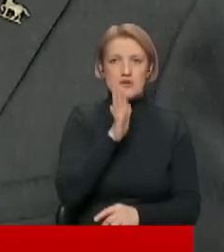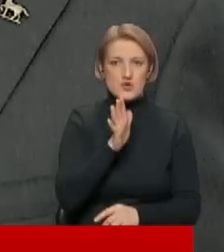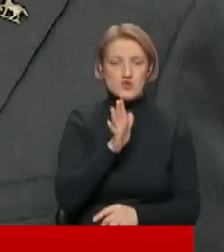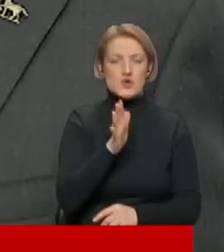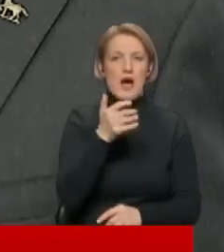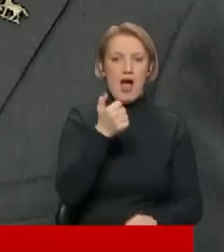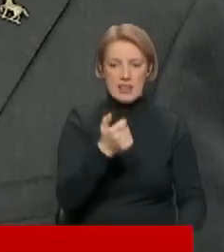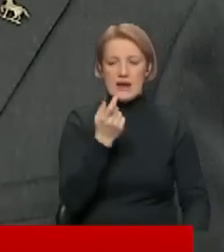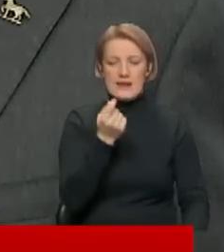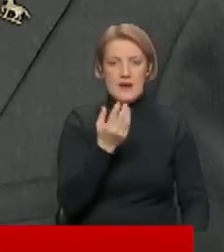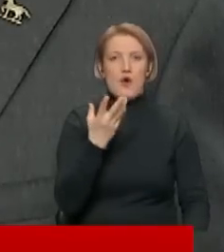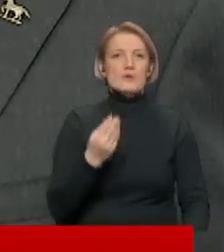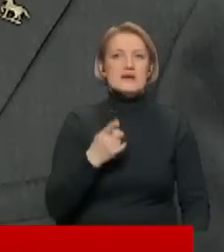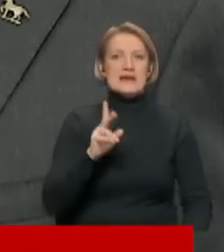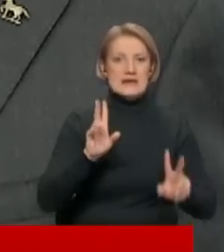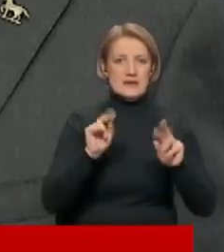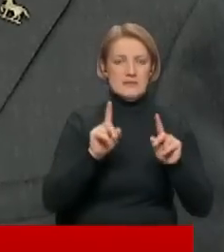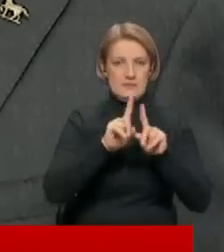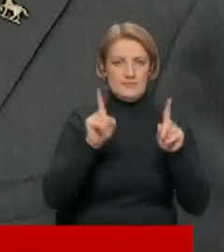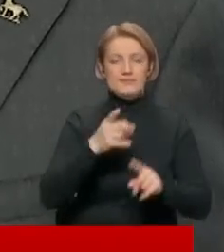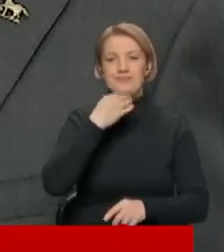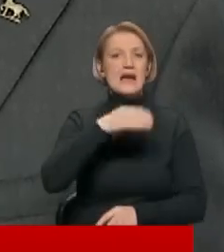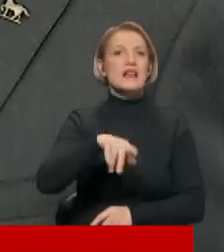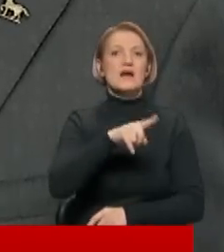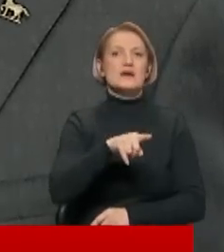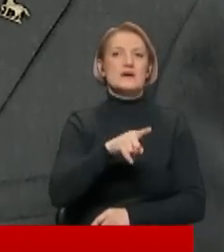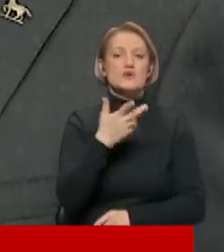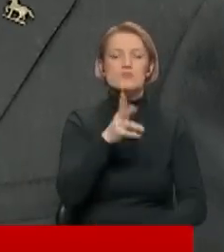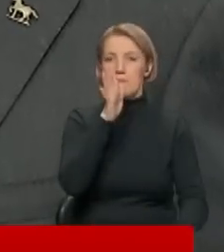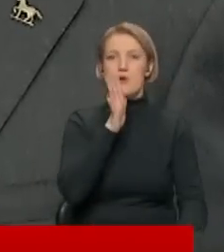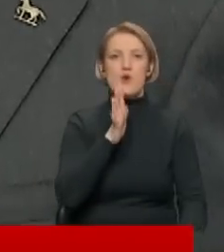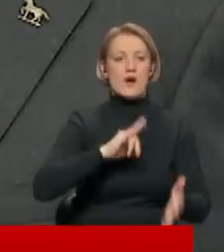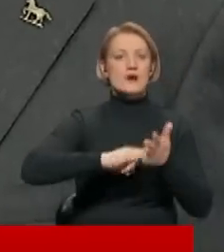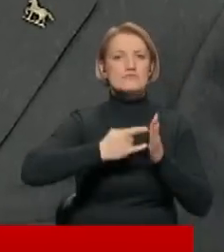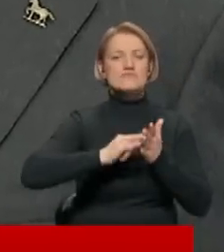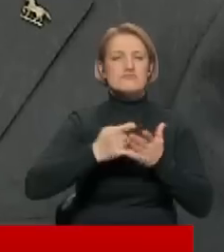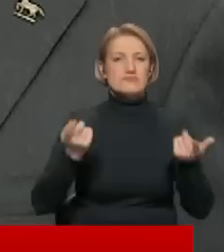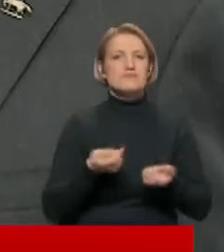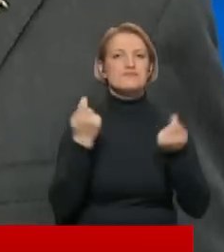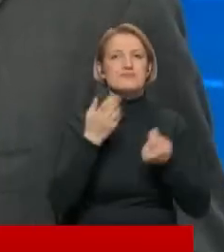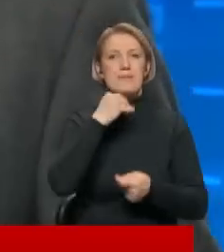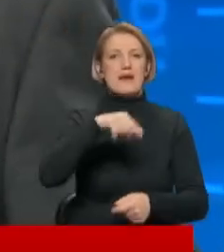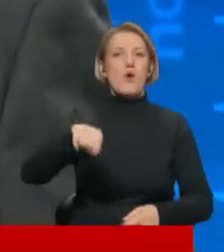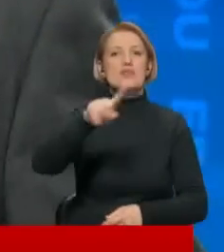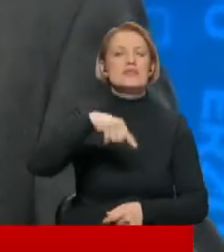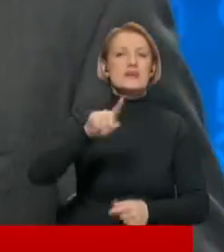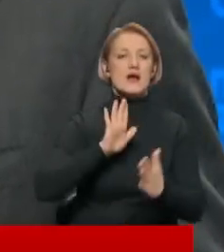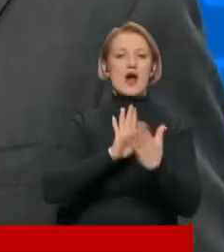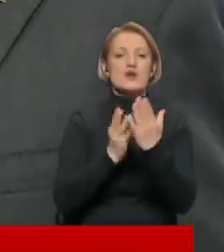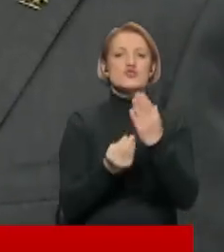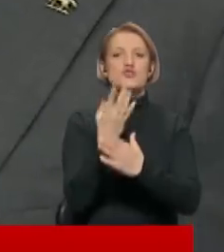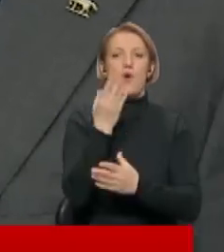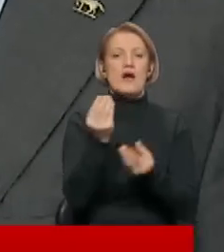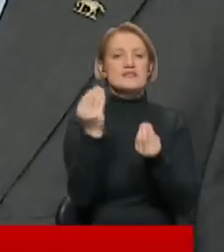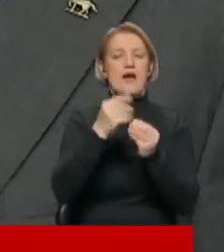600 liraya gelmesi yeterli midir sonra emeklimiz 3500 lirayla geçmeye çalışan emekliler onların karşısına çıkacak olan